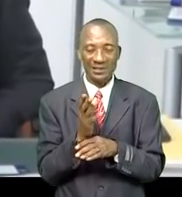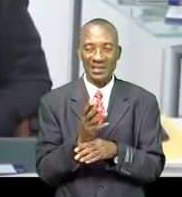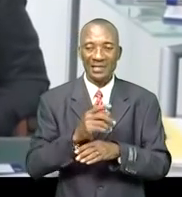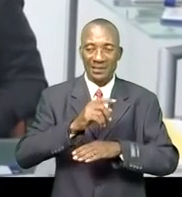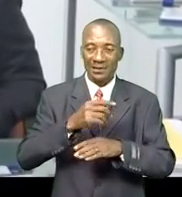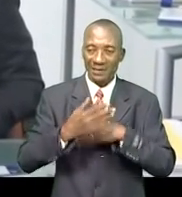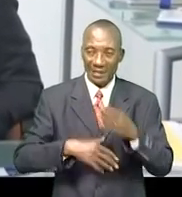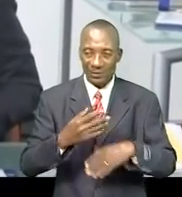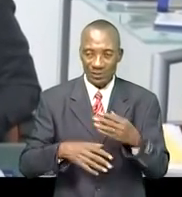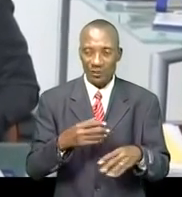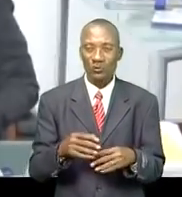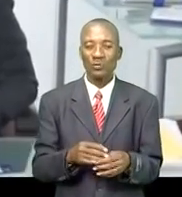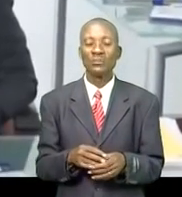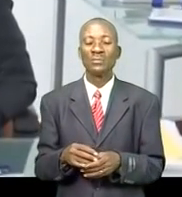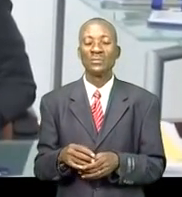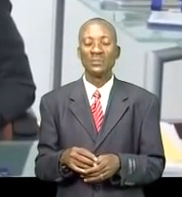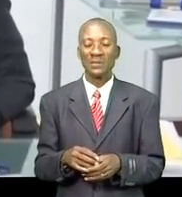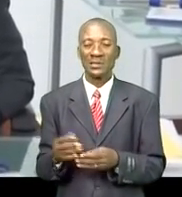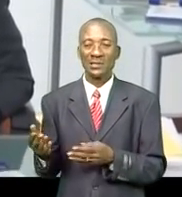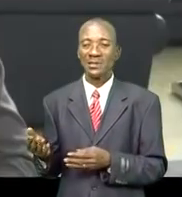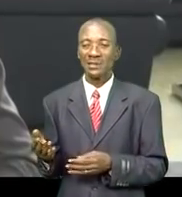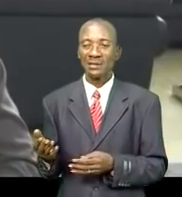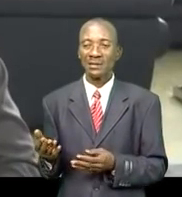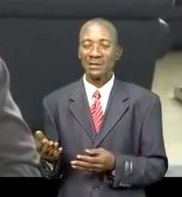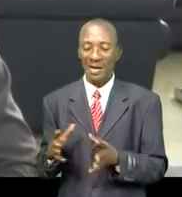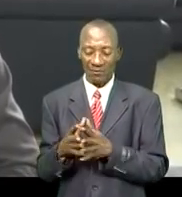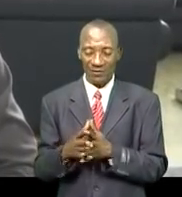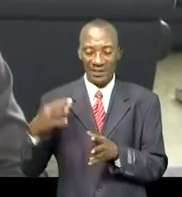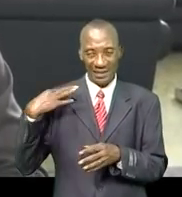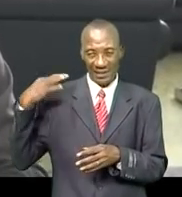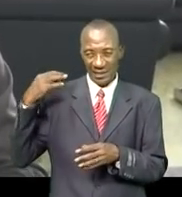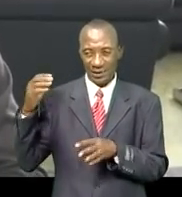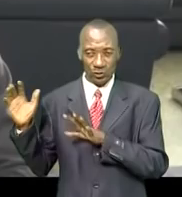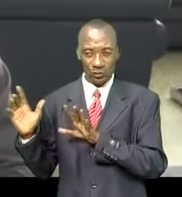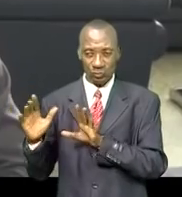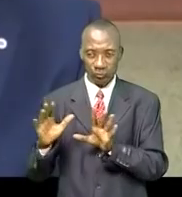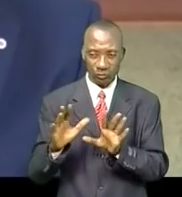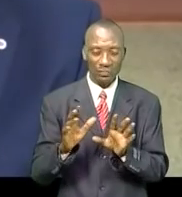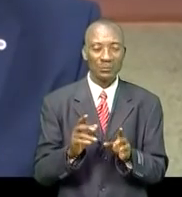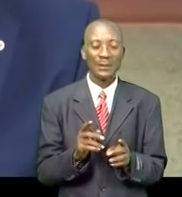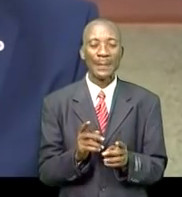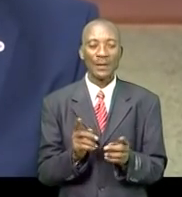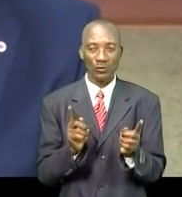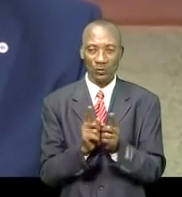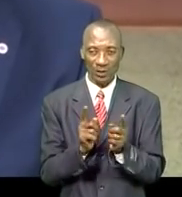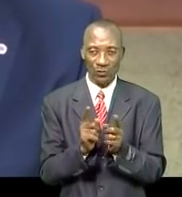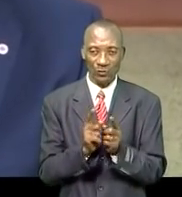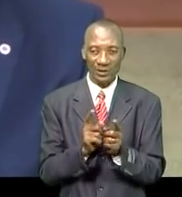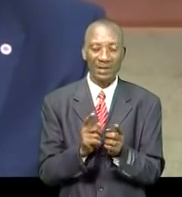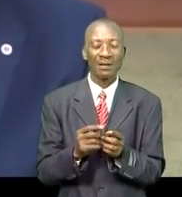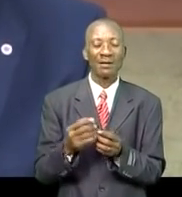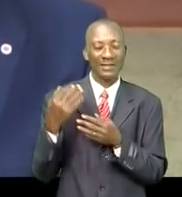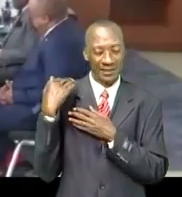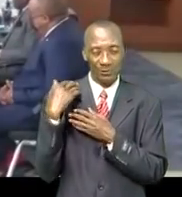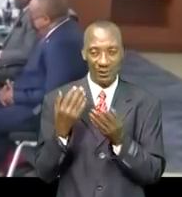Alain Tunduliongo, qui a conduit la délégation SNEL. Le vol des câbles, le vol de cornières qui entraîne la chute des pylônes,